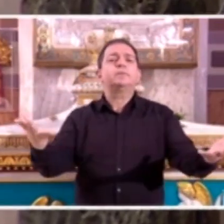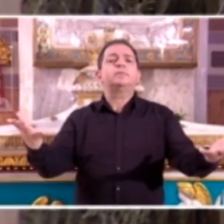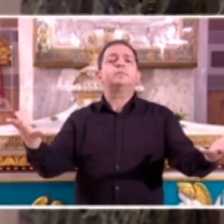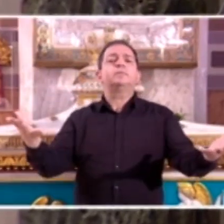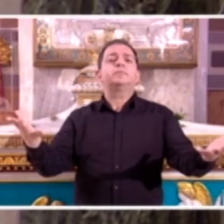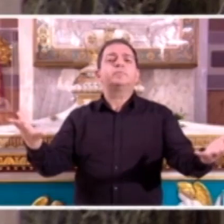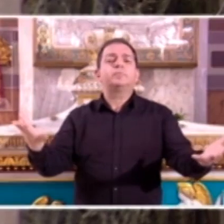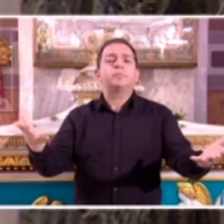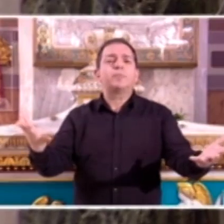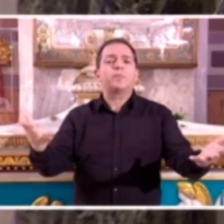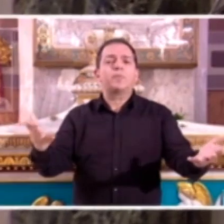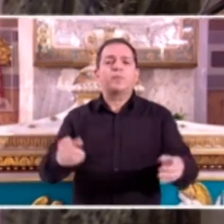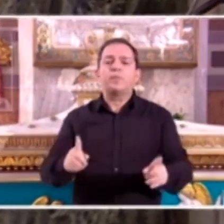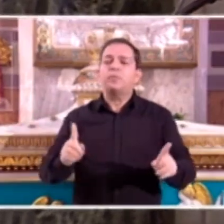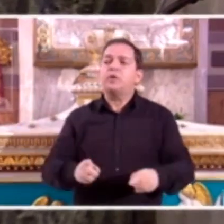ημών.